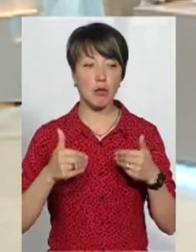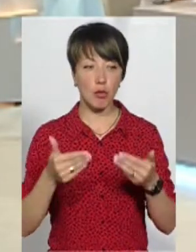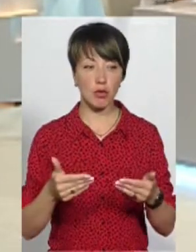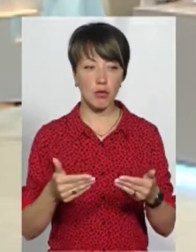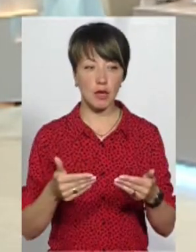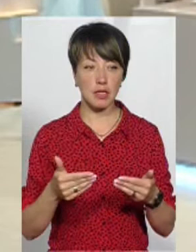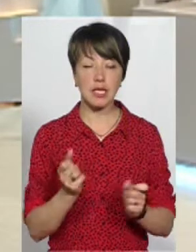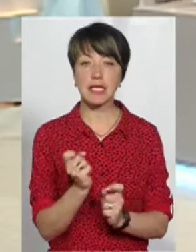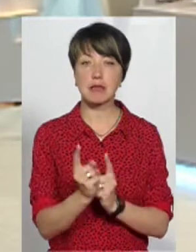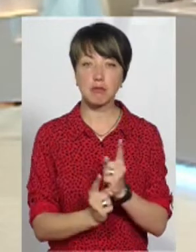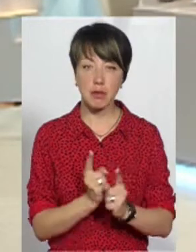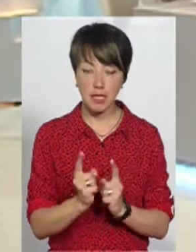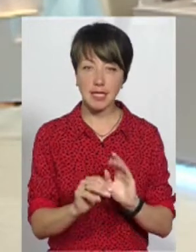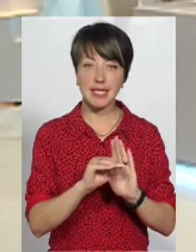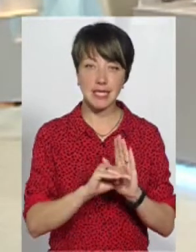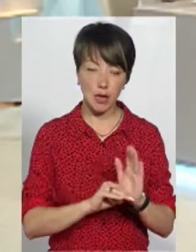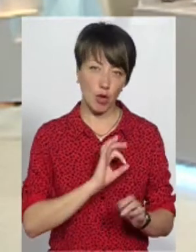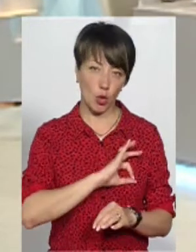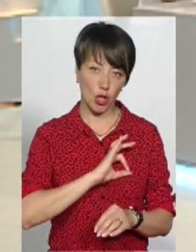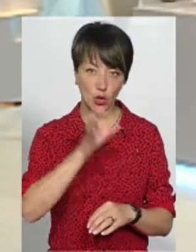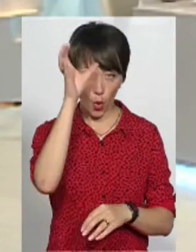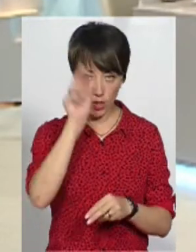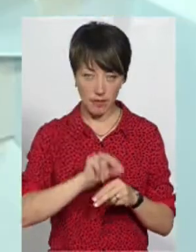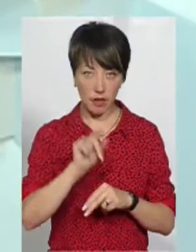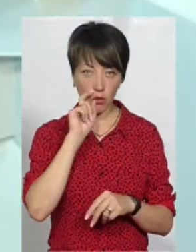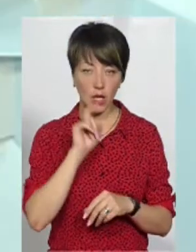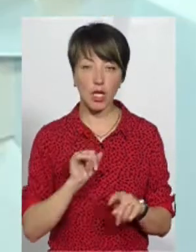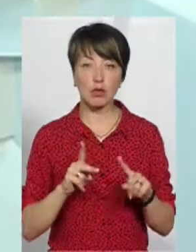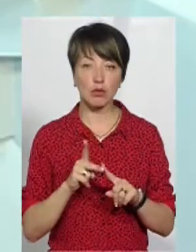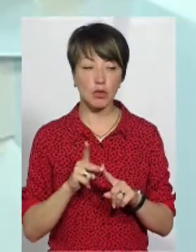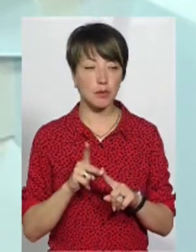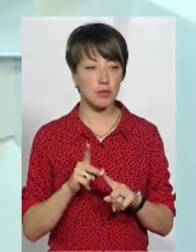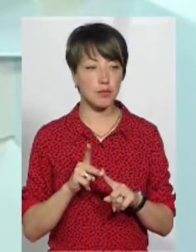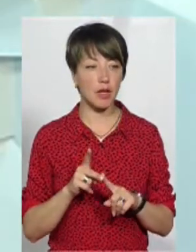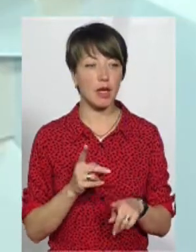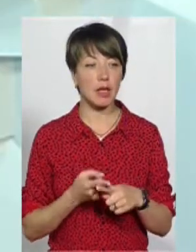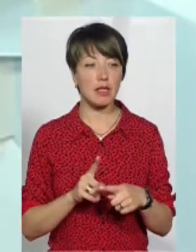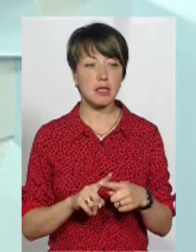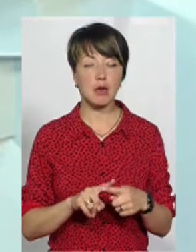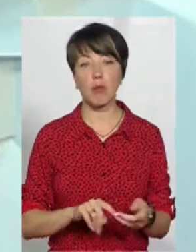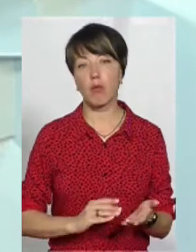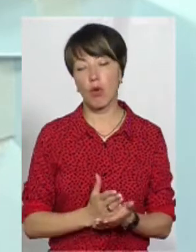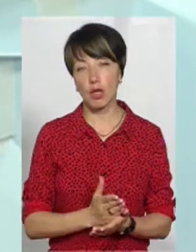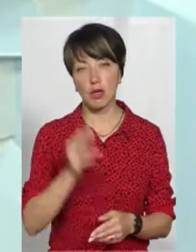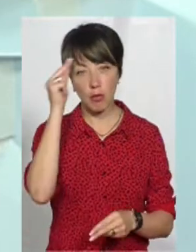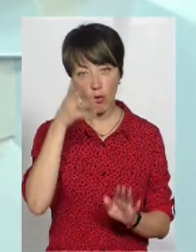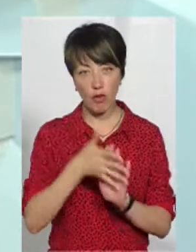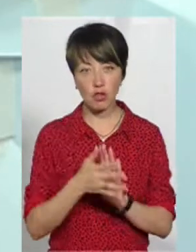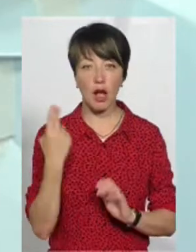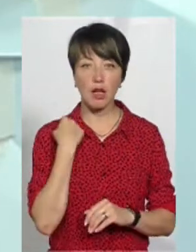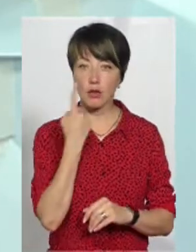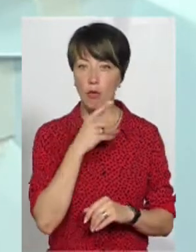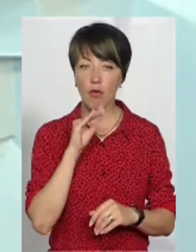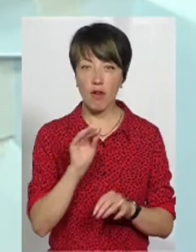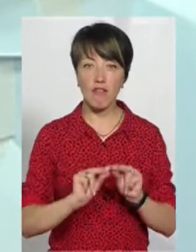запропонувати зміни системи юридичної освіти в країні. І друге, це політика по вивченню англійської мови